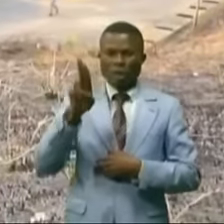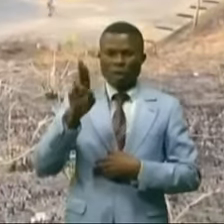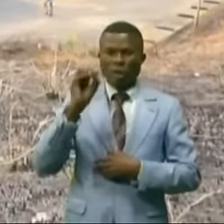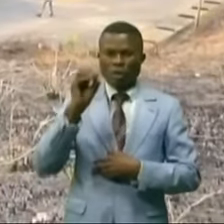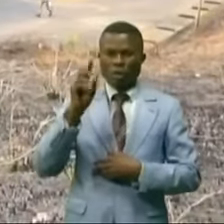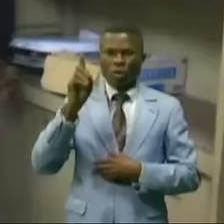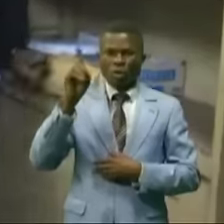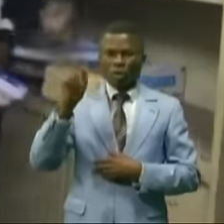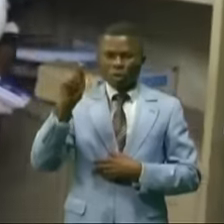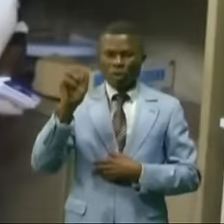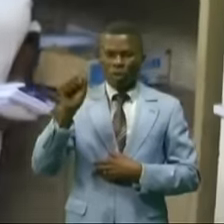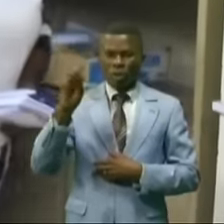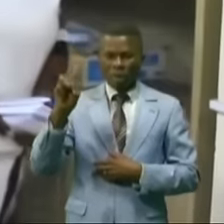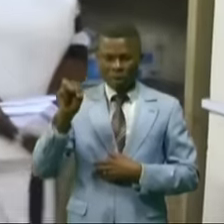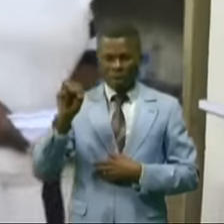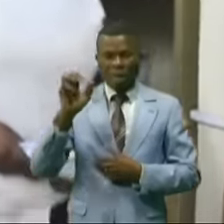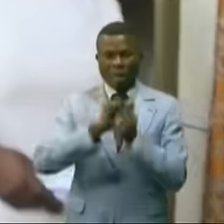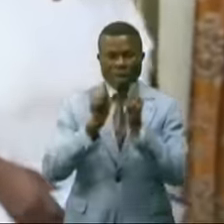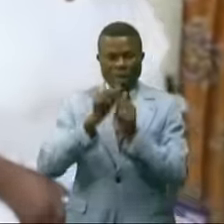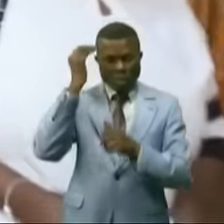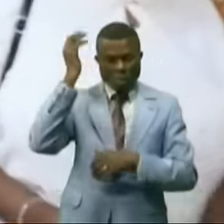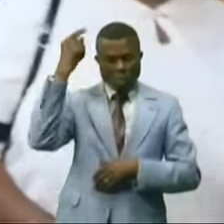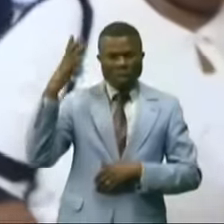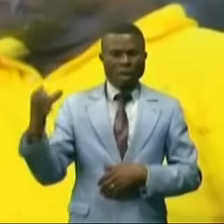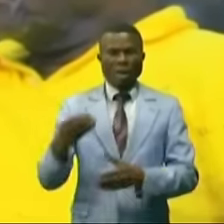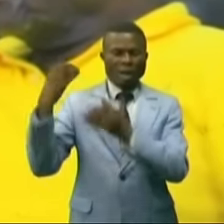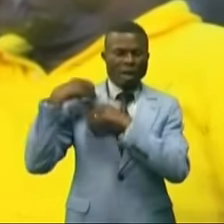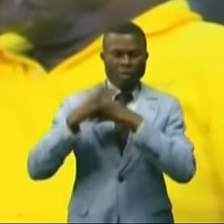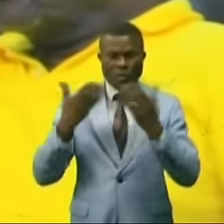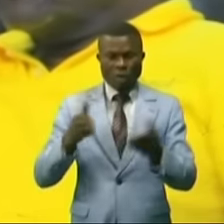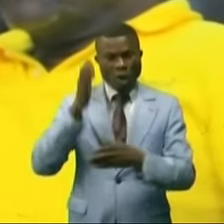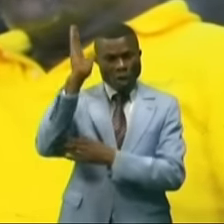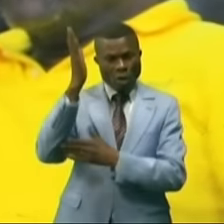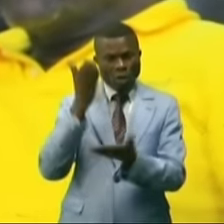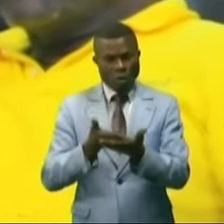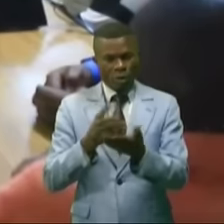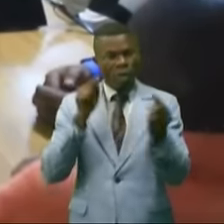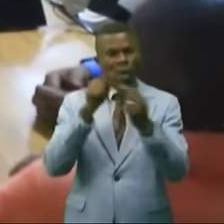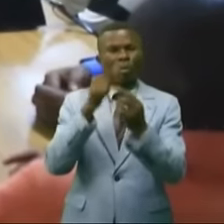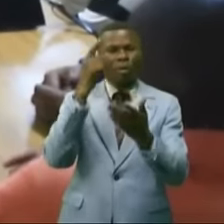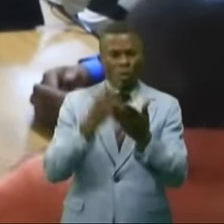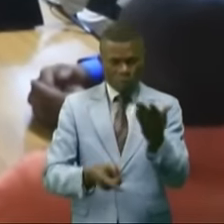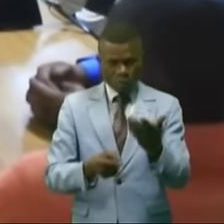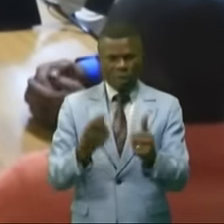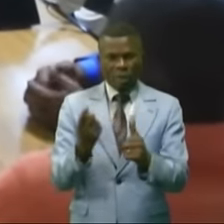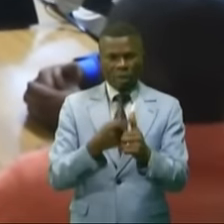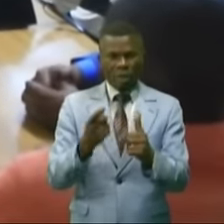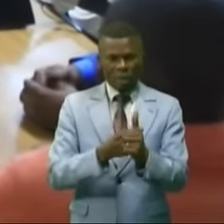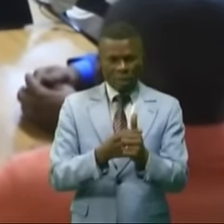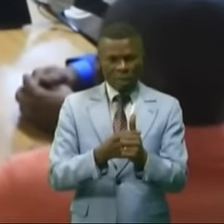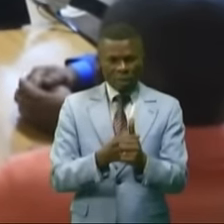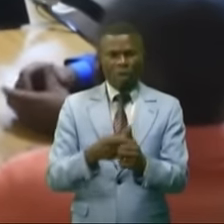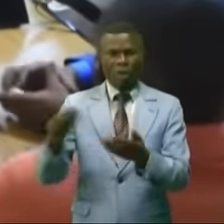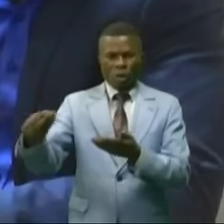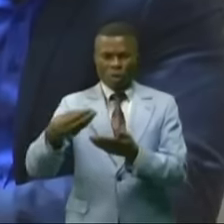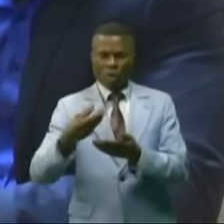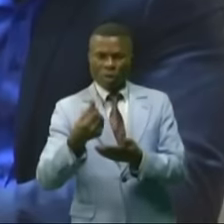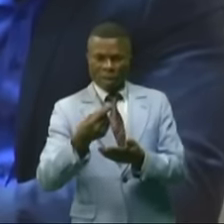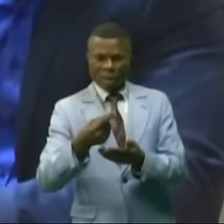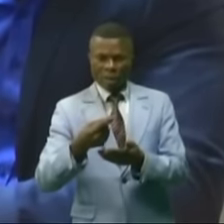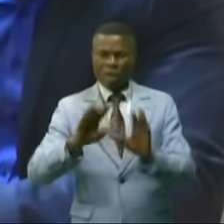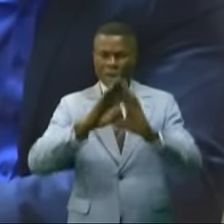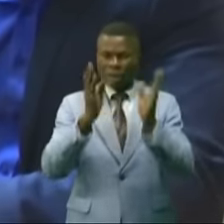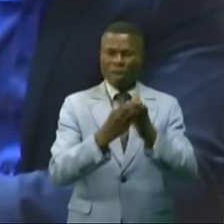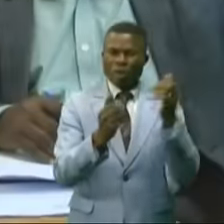les thèmes « La dépression, indice et prise en charge ». Cette conférence a pour objectif, entre autres, faire une collecte des fonds auprès des